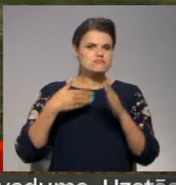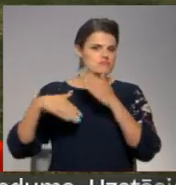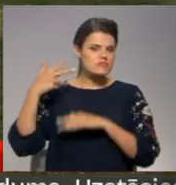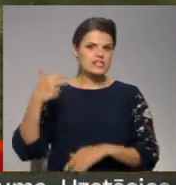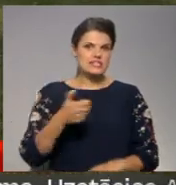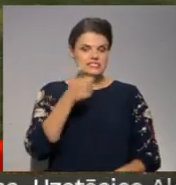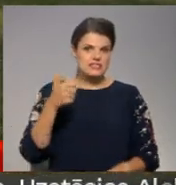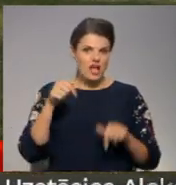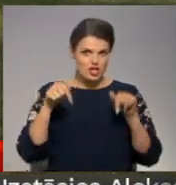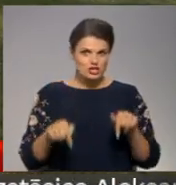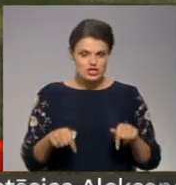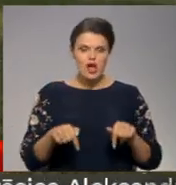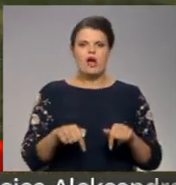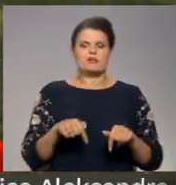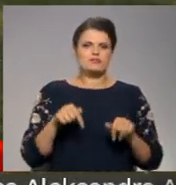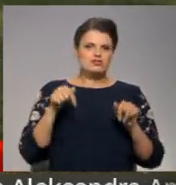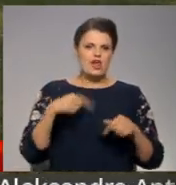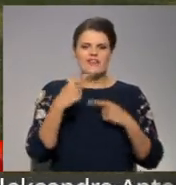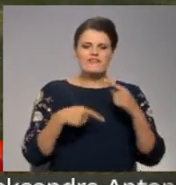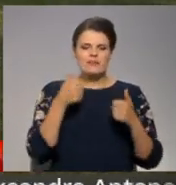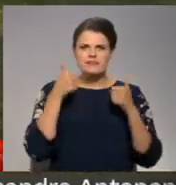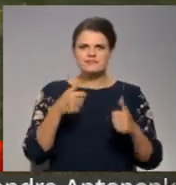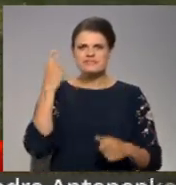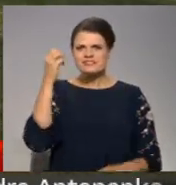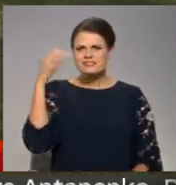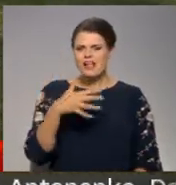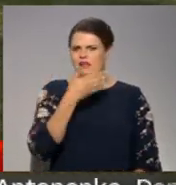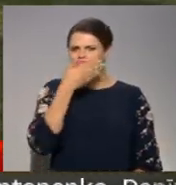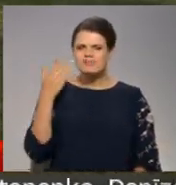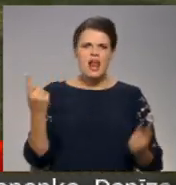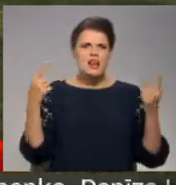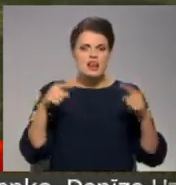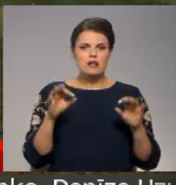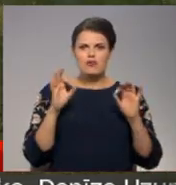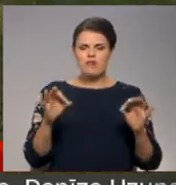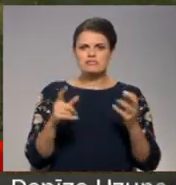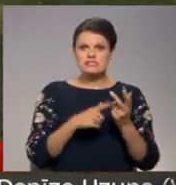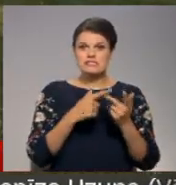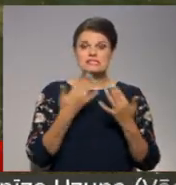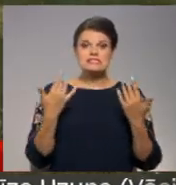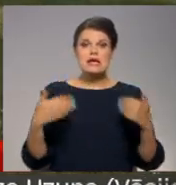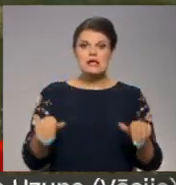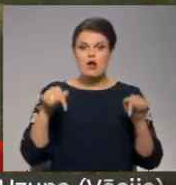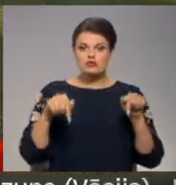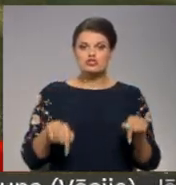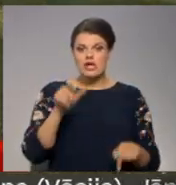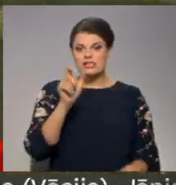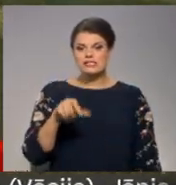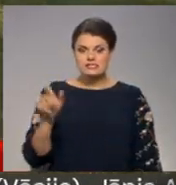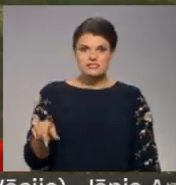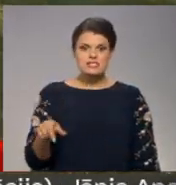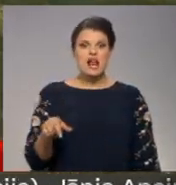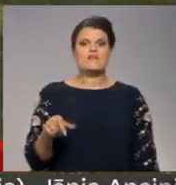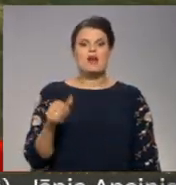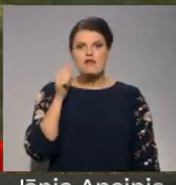3 gadus, tad Allaižu šeit ir šāds saulains laiks, un oficiālai cipari, cik šobrīd ir cilvēki šeit spēruši